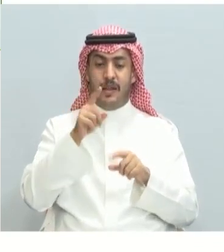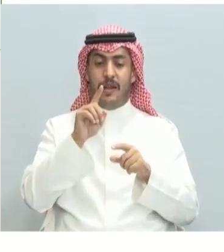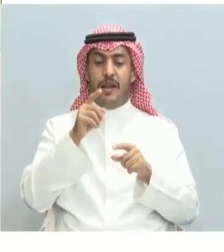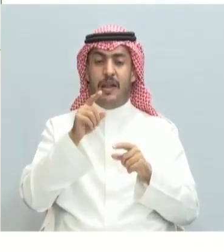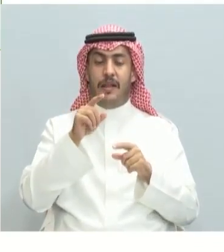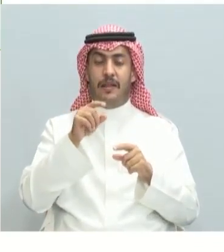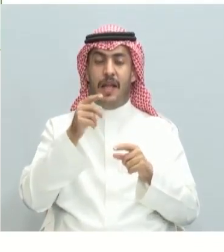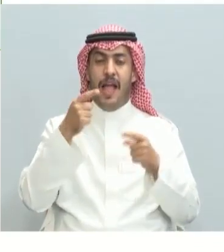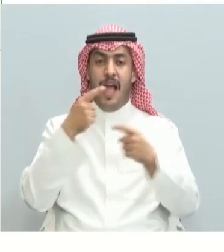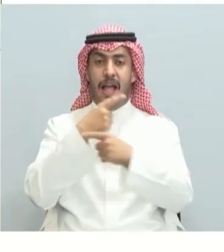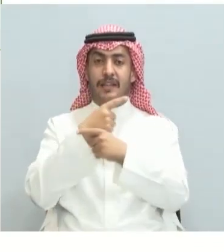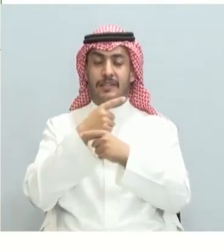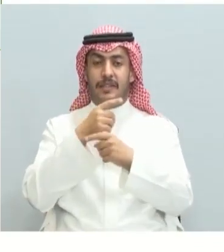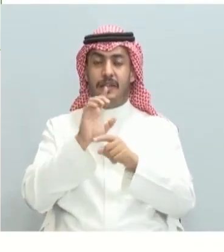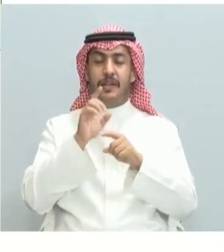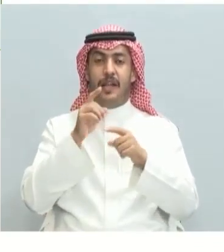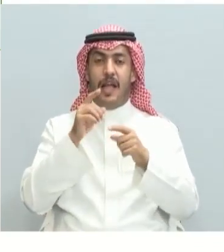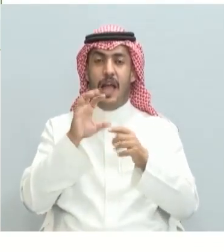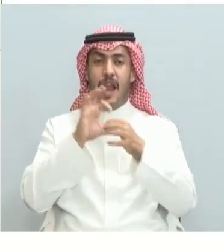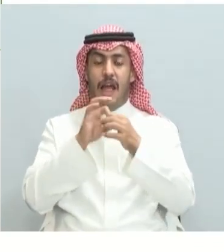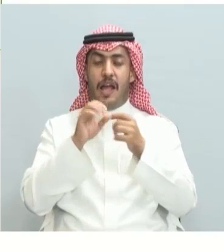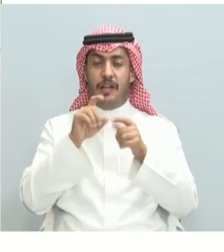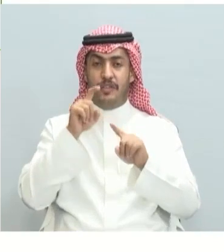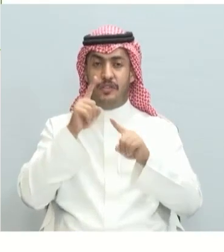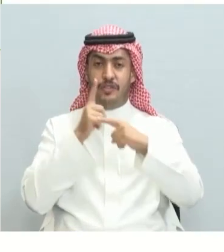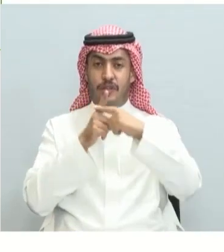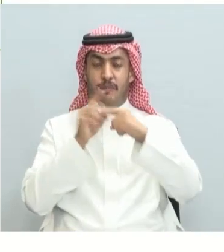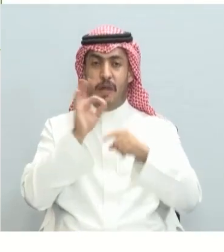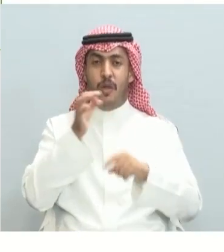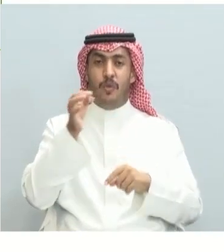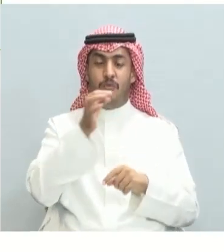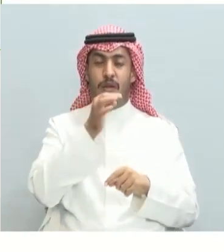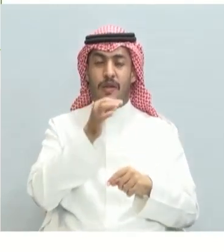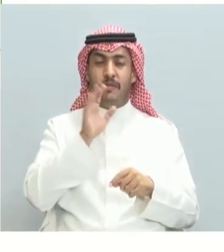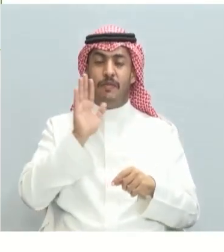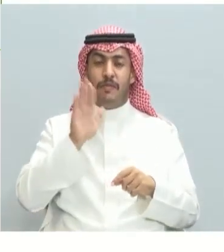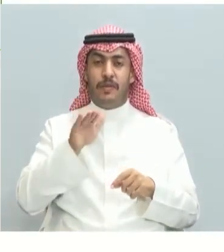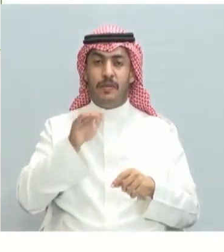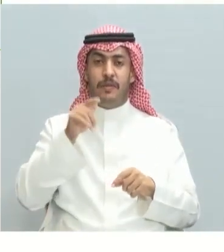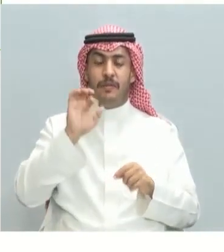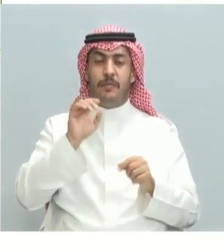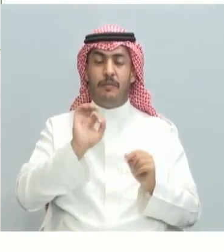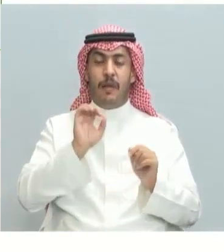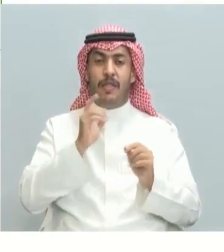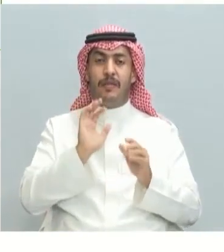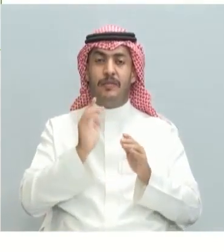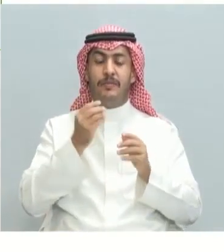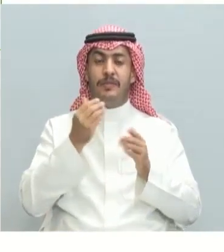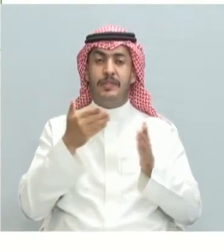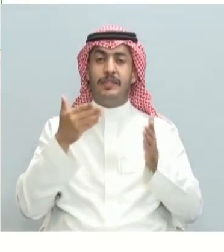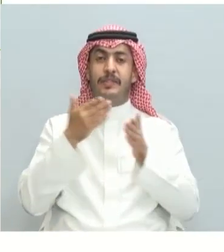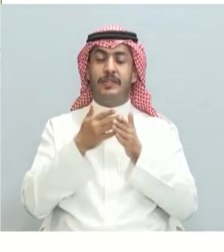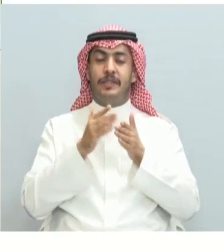سنتناول عكس العلاقه الايجابيه ذلك في بعض الدول وهذا يحدث عندما تتخطى